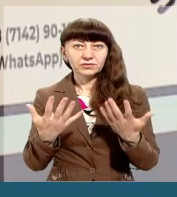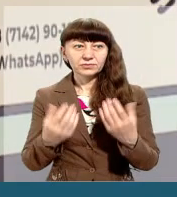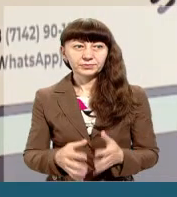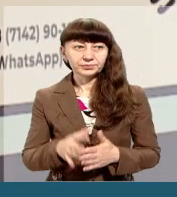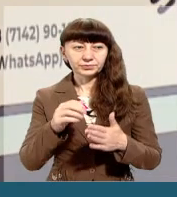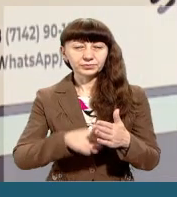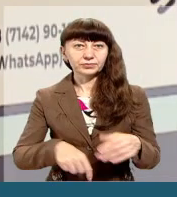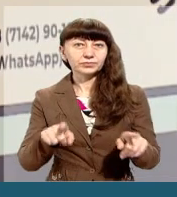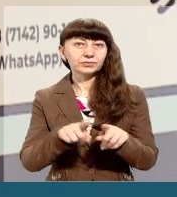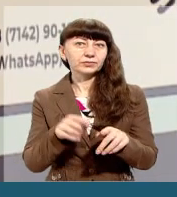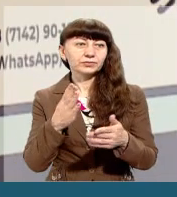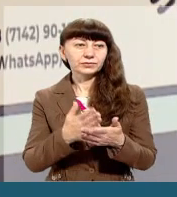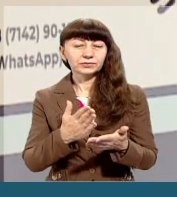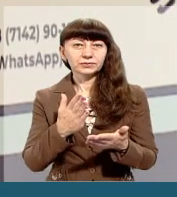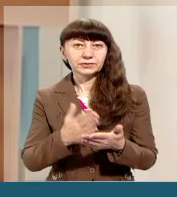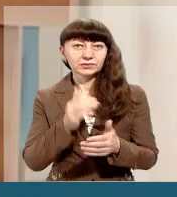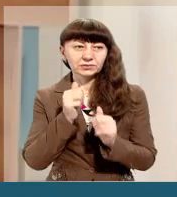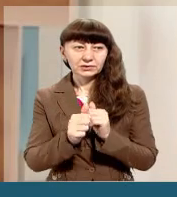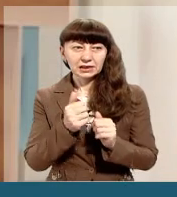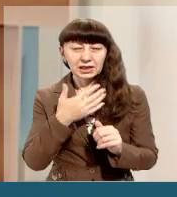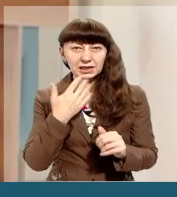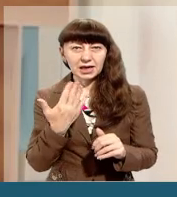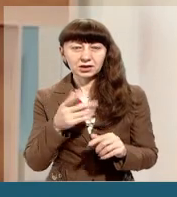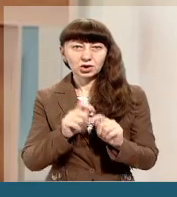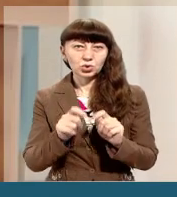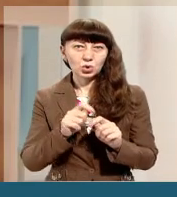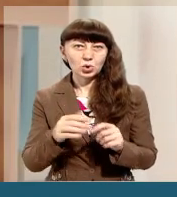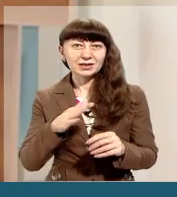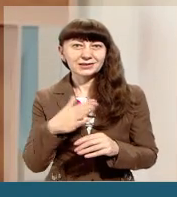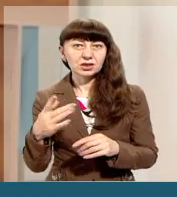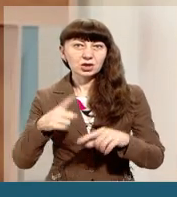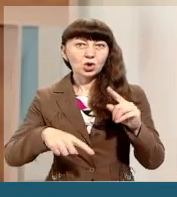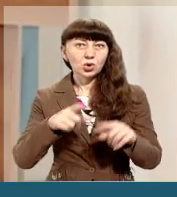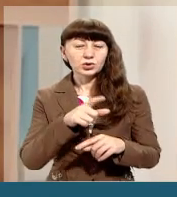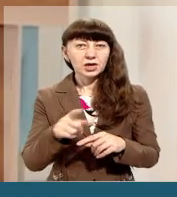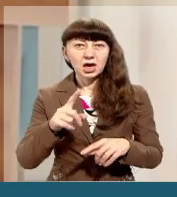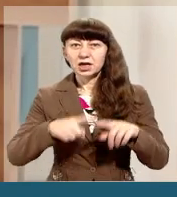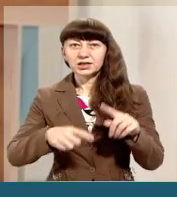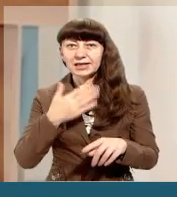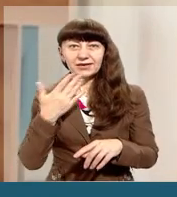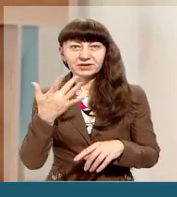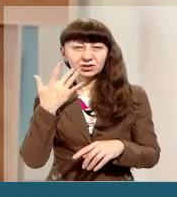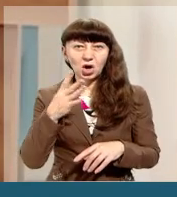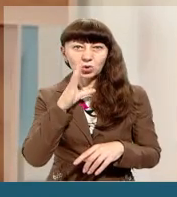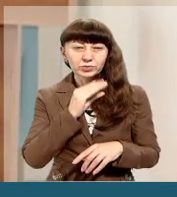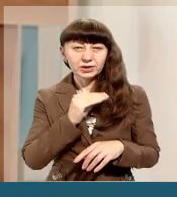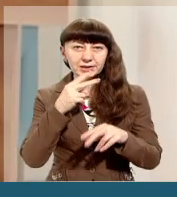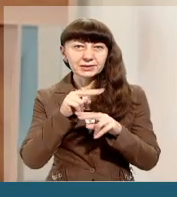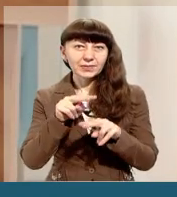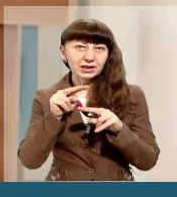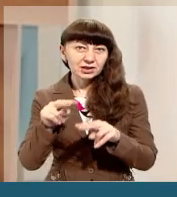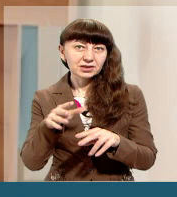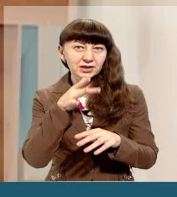день. Причиной тому является чаще всего это недостаточный контроль со стороны родителей, так как родители не всегда успевают смотреть за своими несовершеннолетними